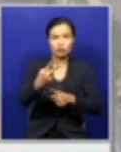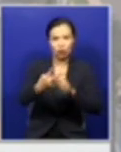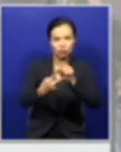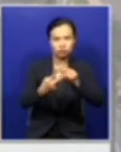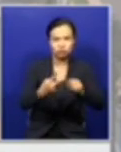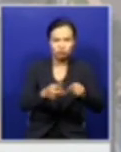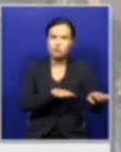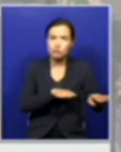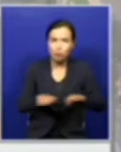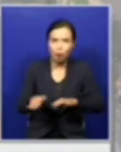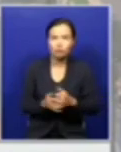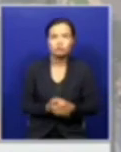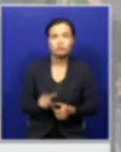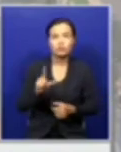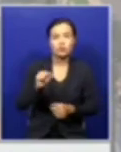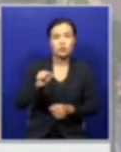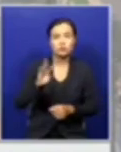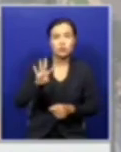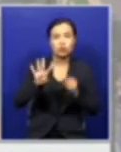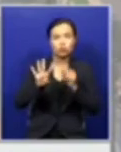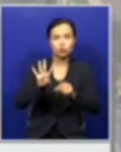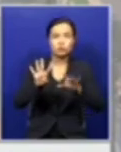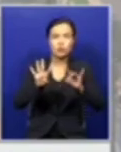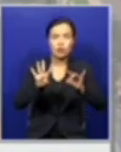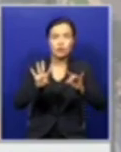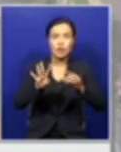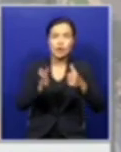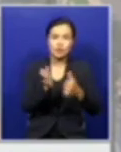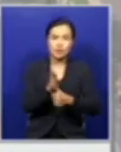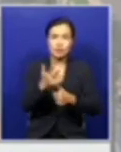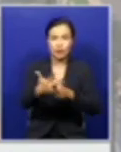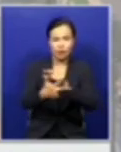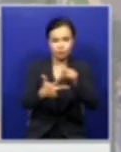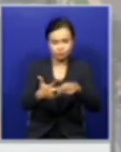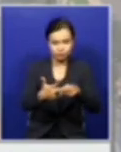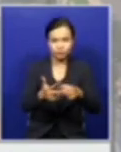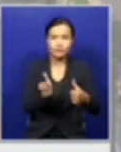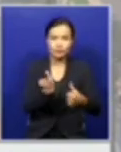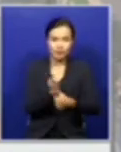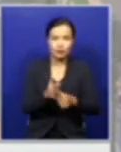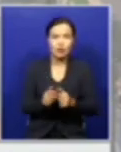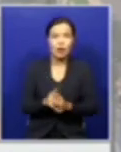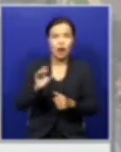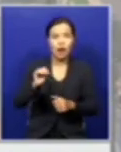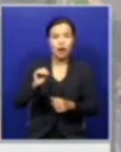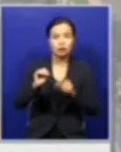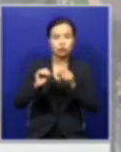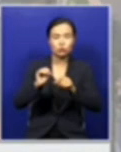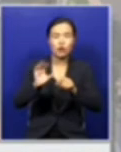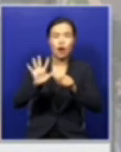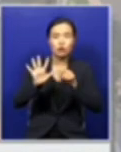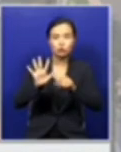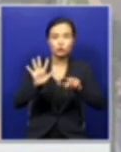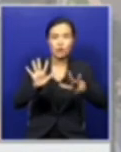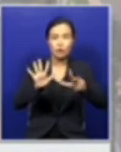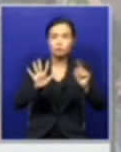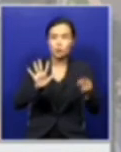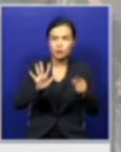น 21.4% มีหนี้3ประเภทพร้อมกันค่ะท่านประธาน 5.3% มีหนี้4ประเภทท่านประธานคะ